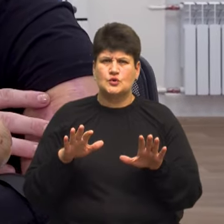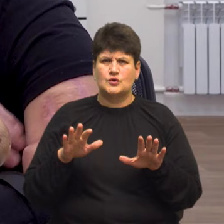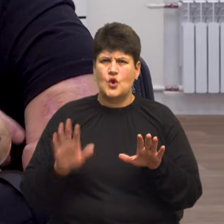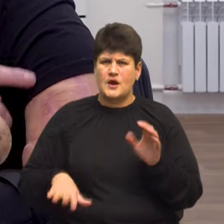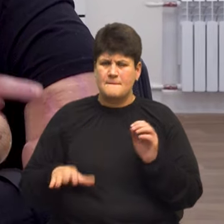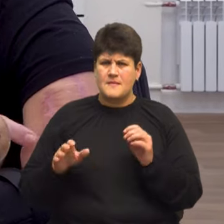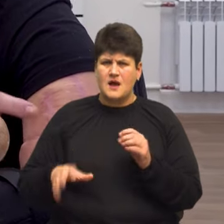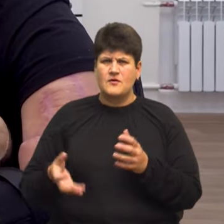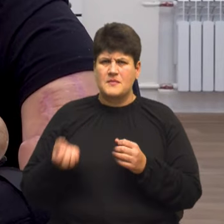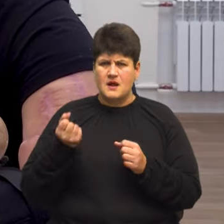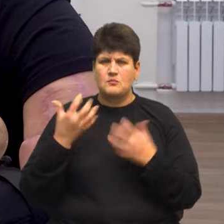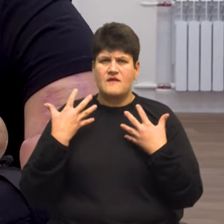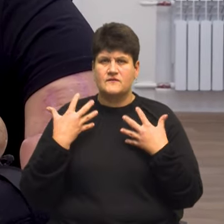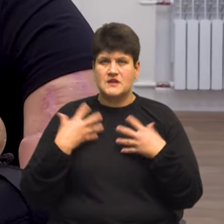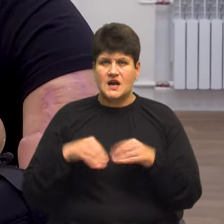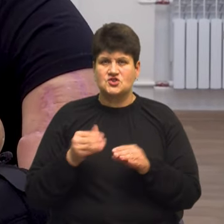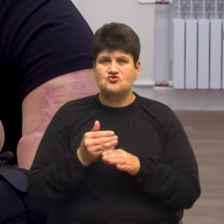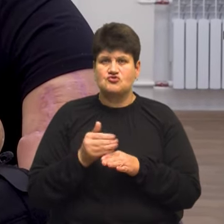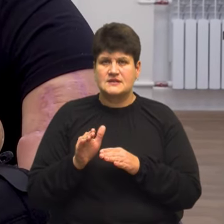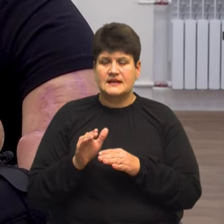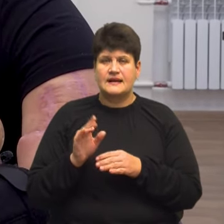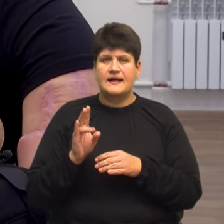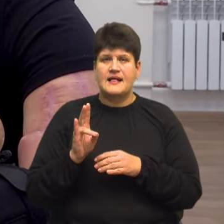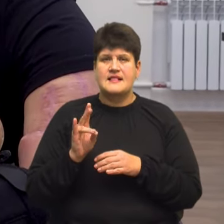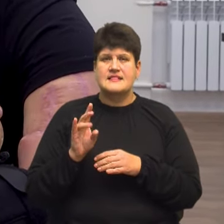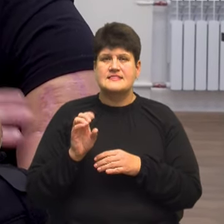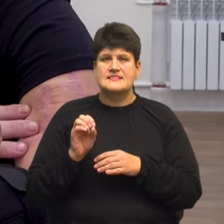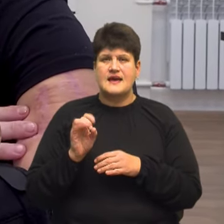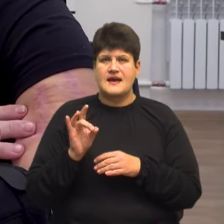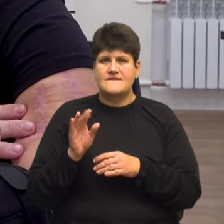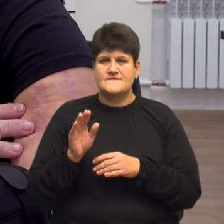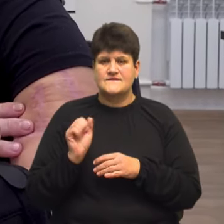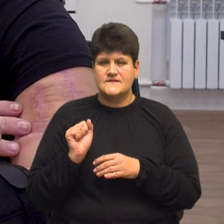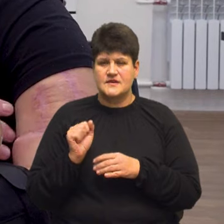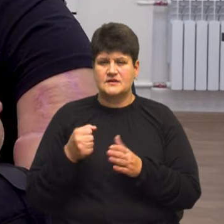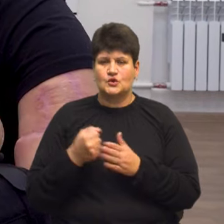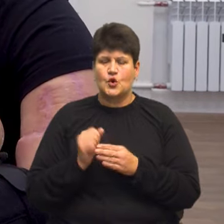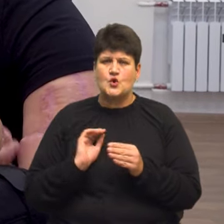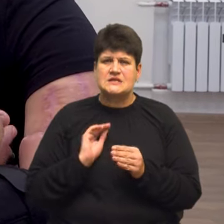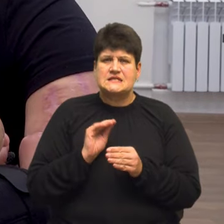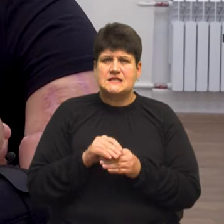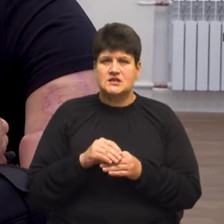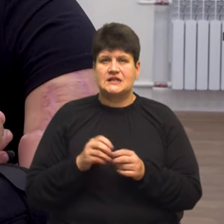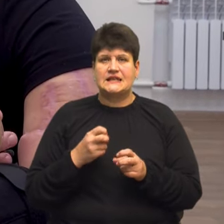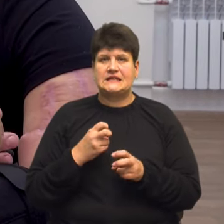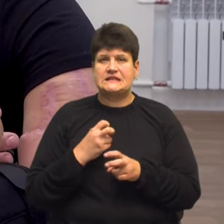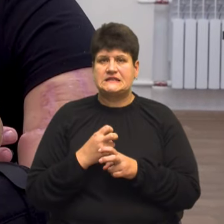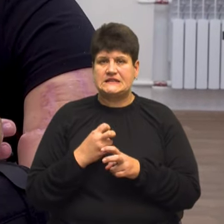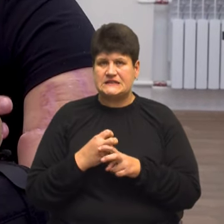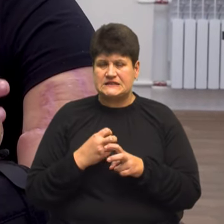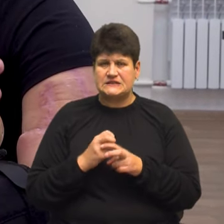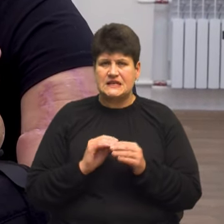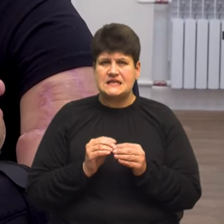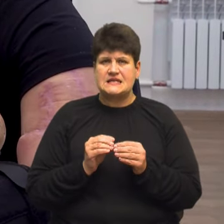Була втрачена частина нерва променевого, досаджували кістку та збільшили